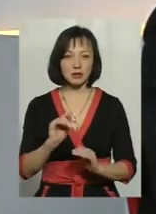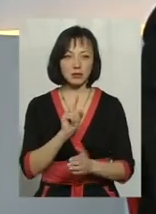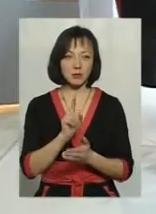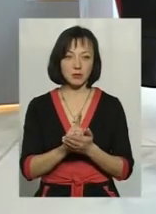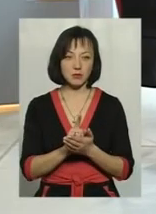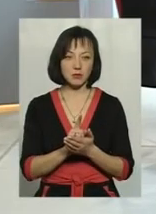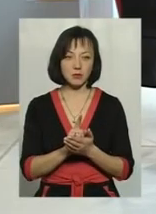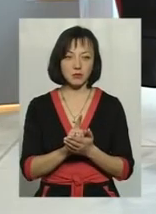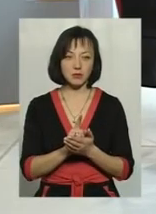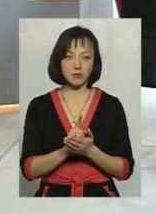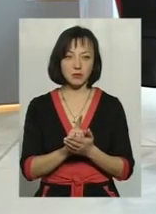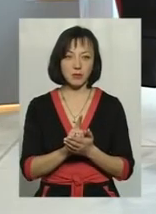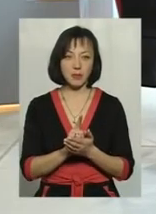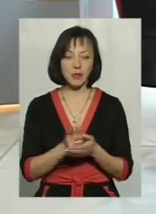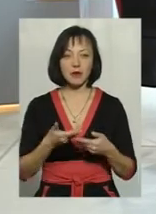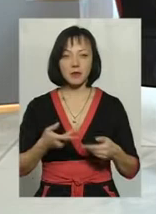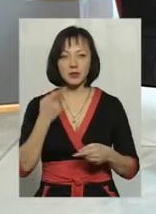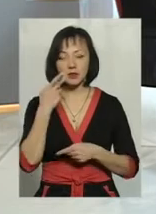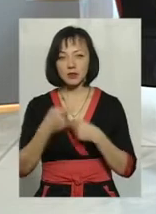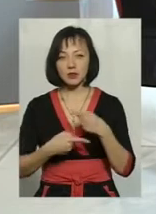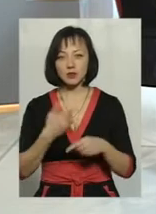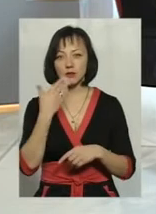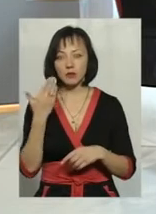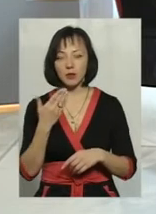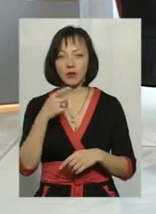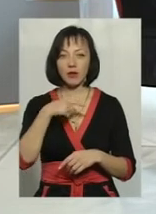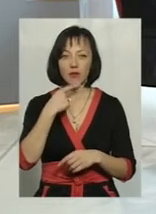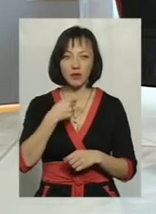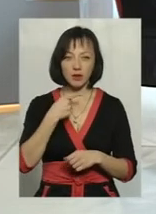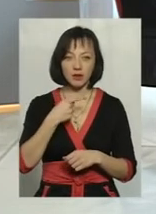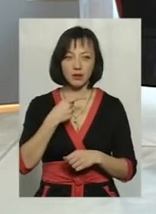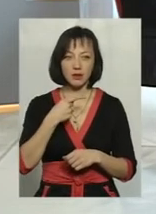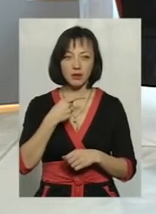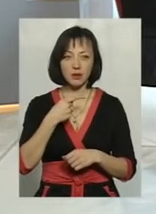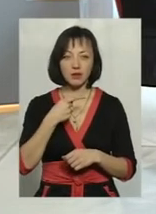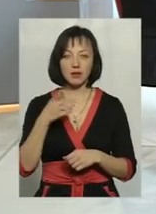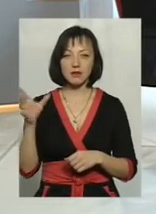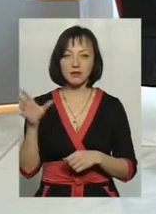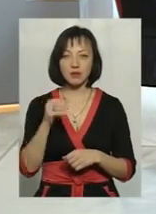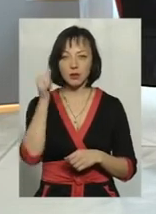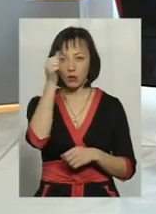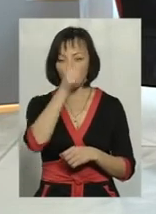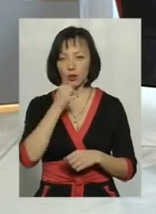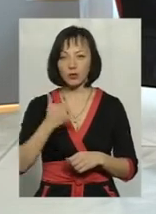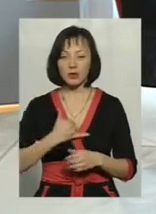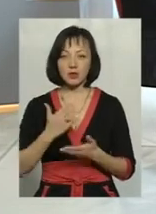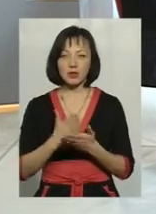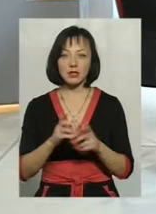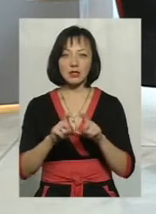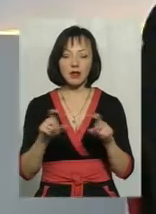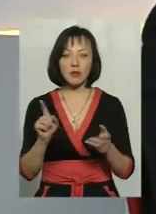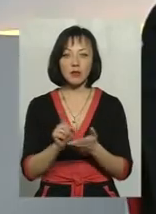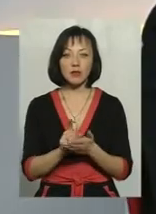покоління. Ми завжди виступали, говорили всі роки, що існує наш диспансер, що повинно